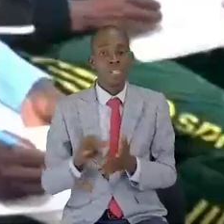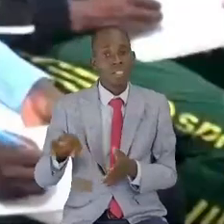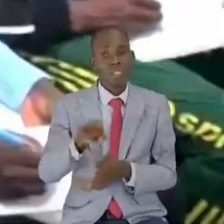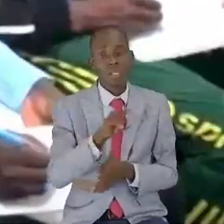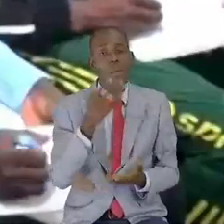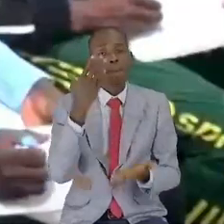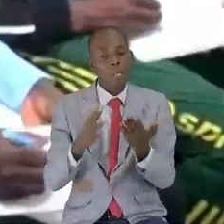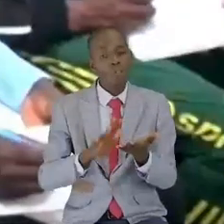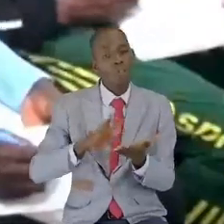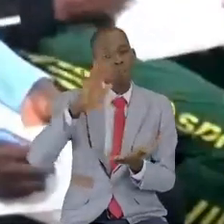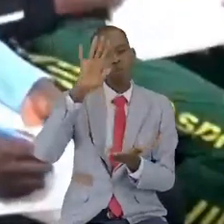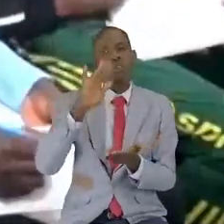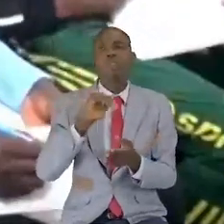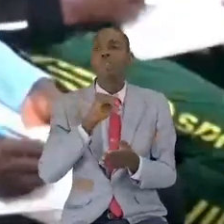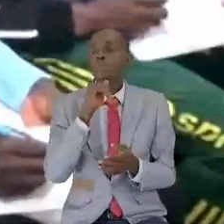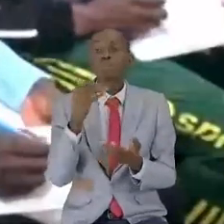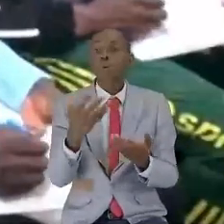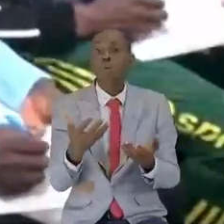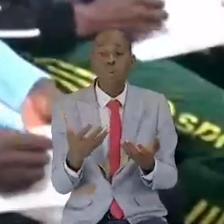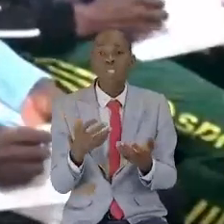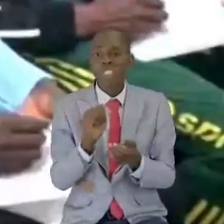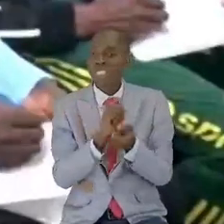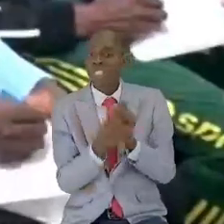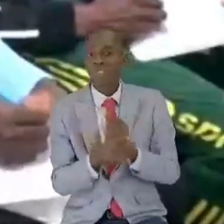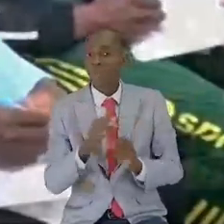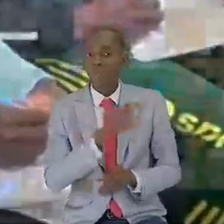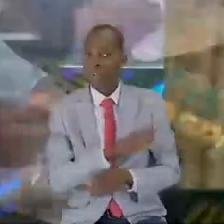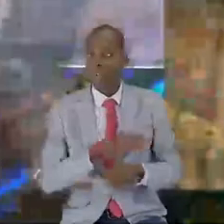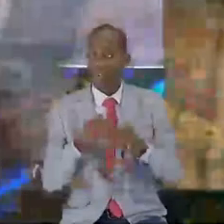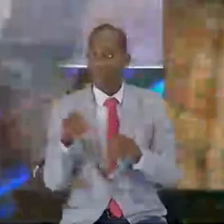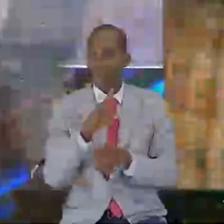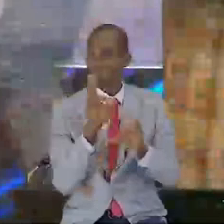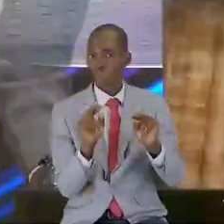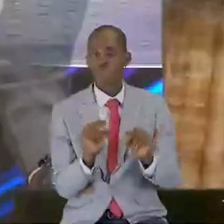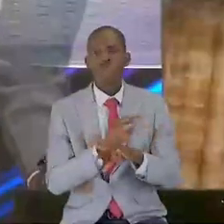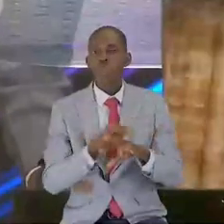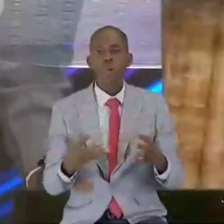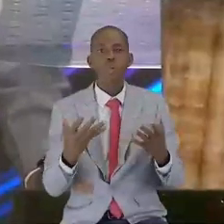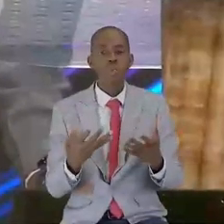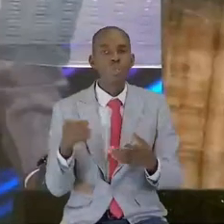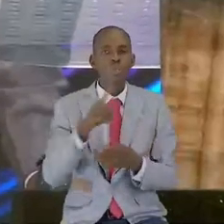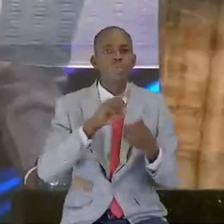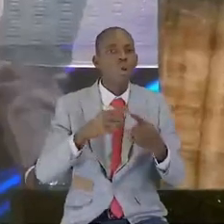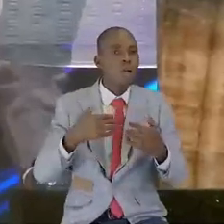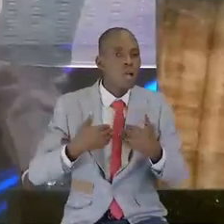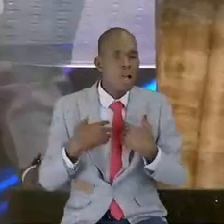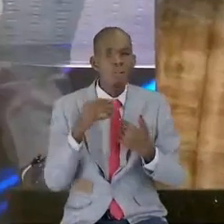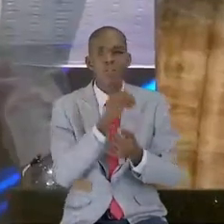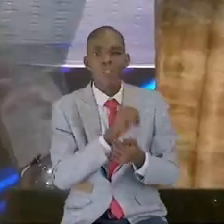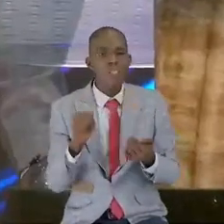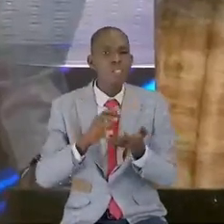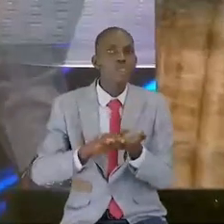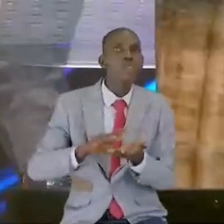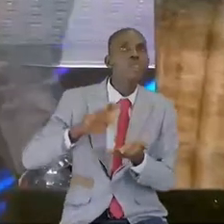Afin... Pour se glorifier, ils ne veulent pas un changement de caractère. Ils ne veulent pas avoir